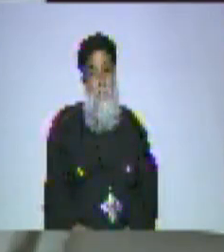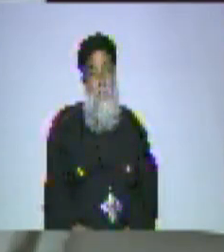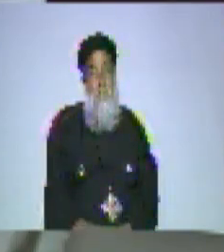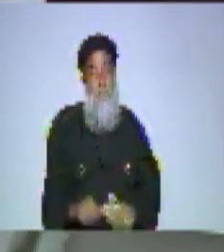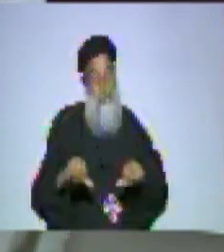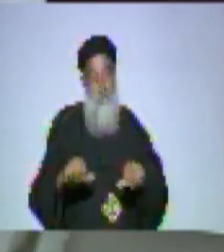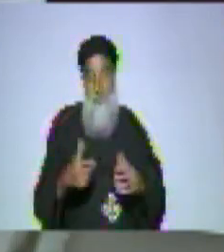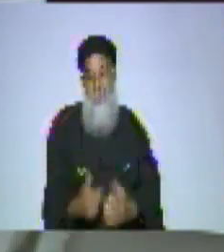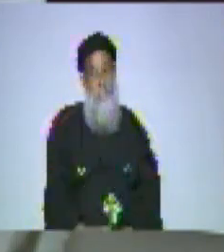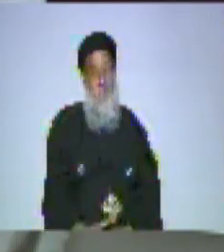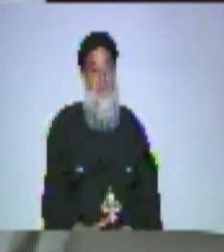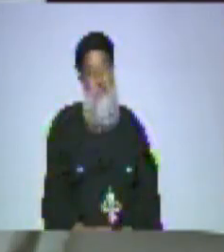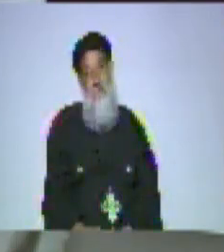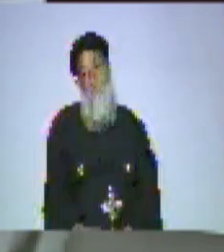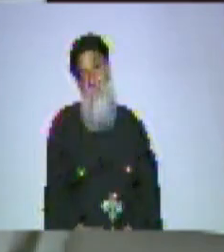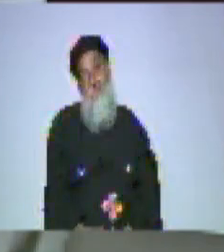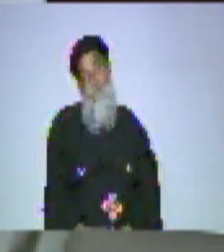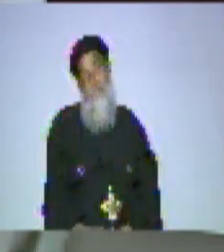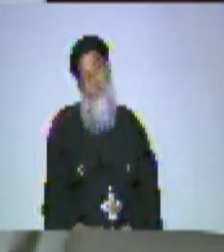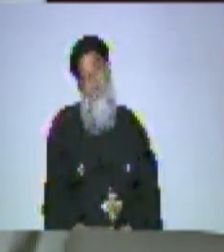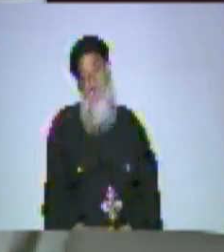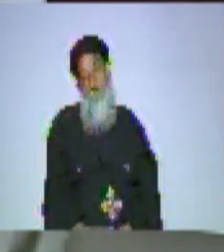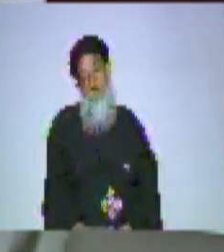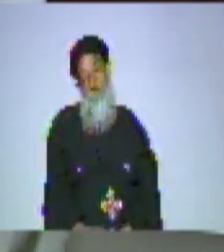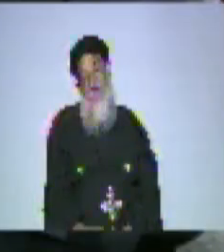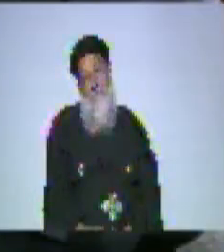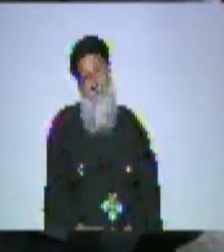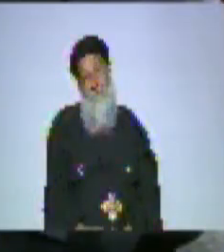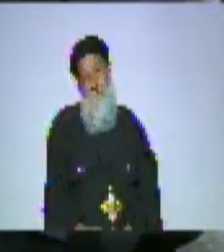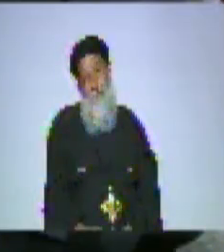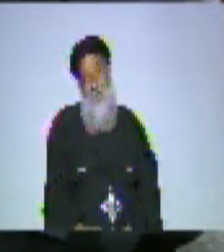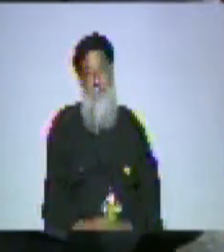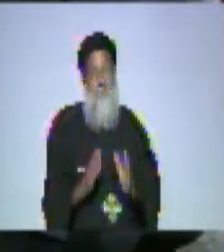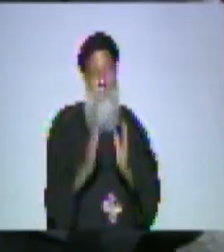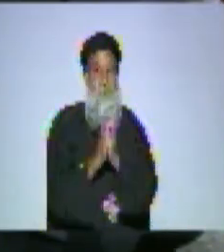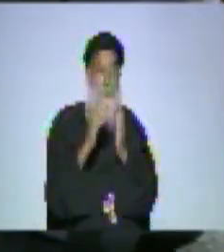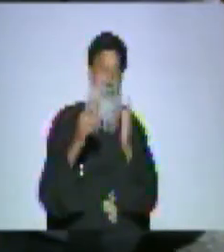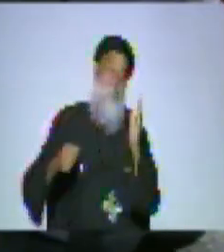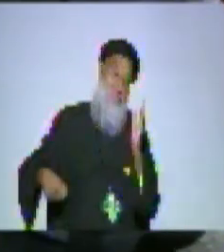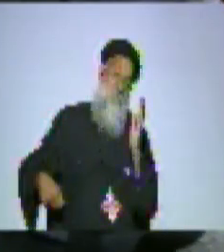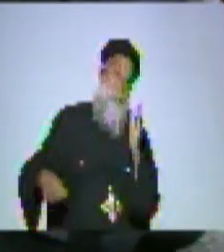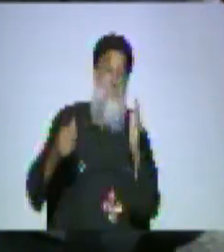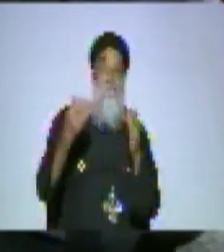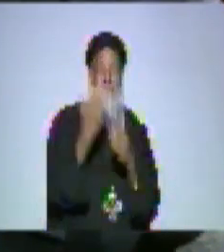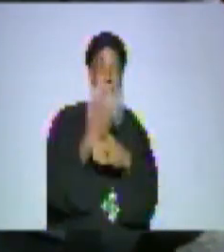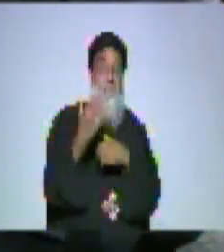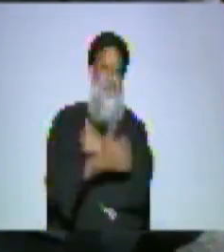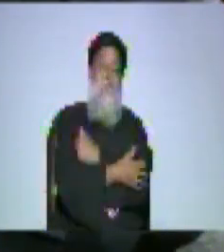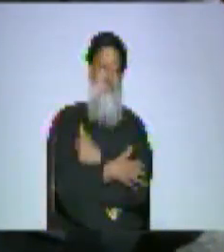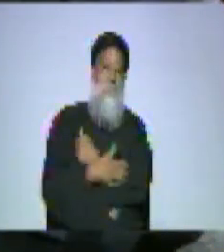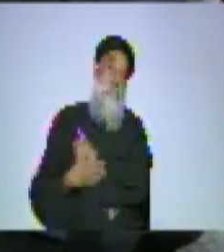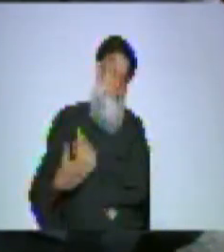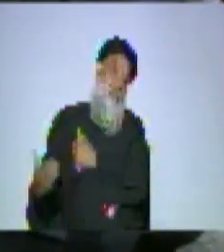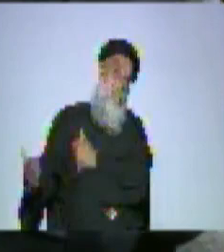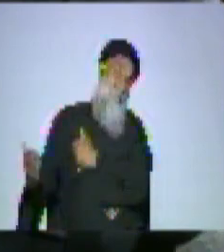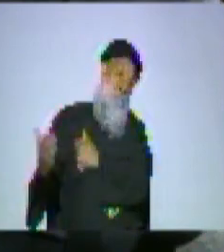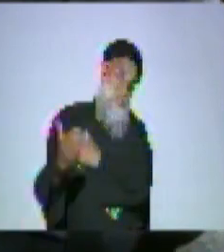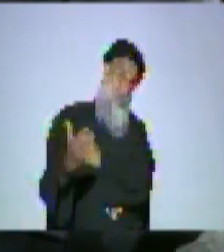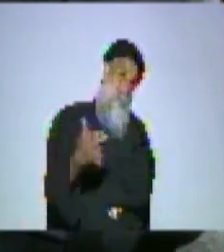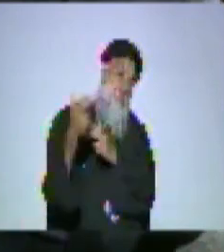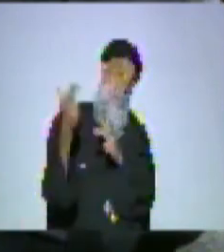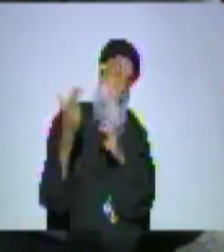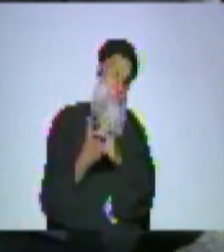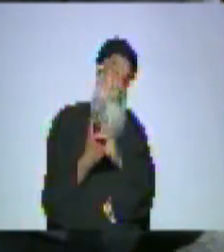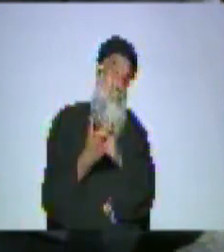اكنه ما صلى سيدنا القشيه من اجل الفقراء شعبك من اجل الارمله